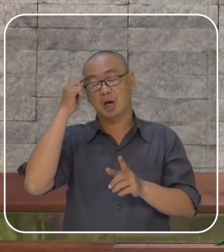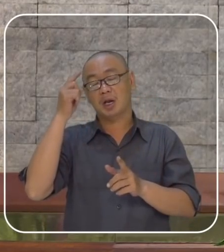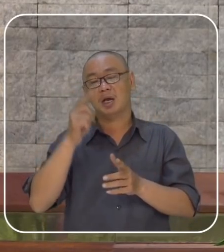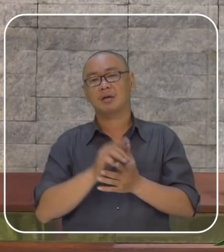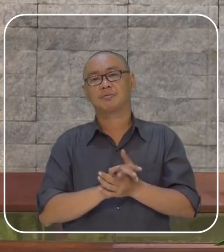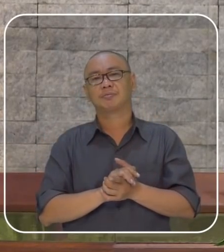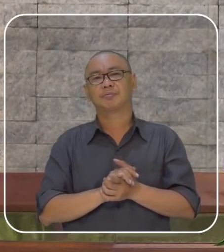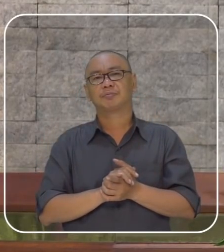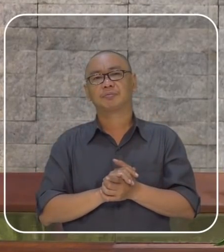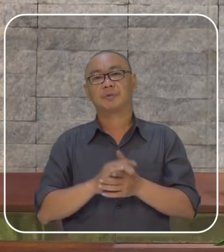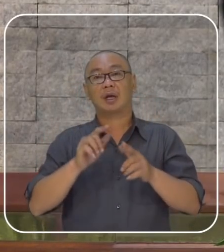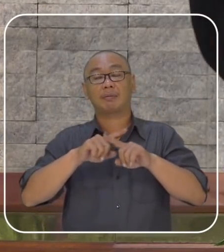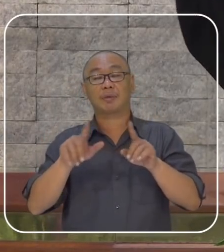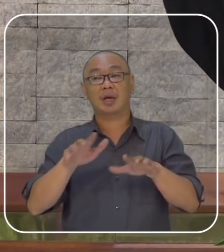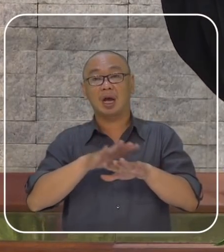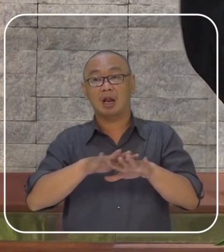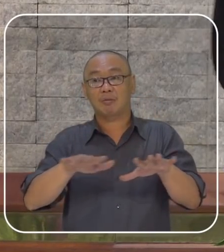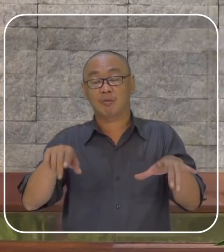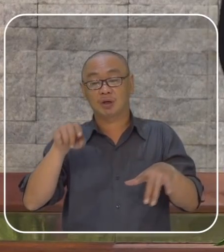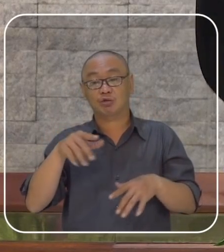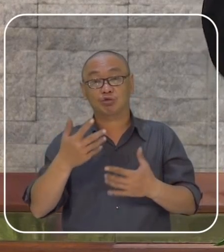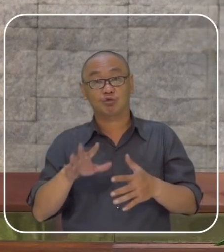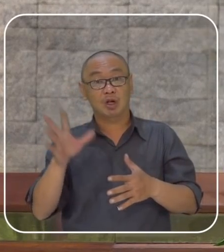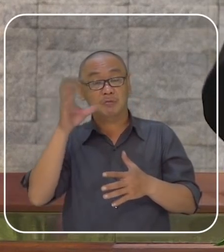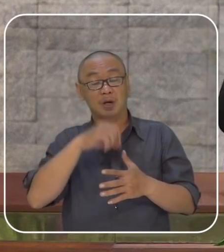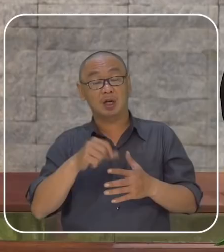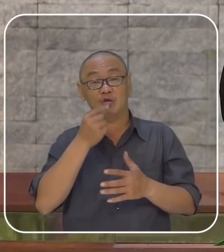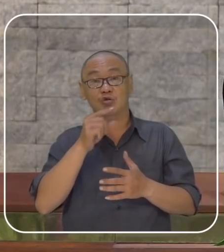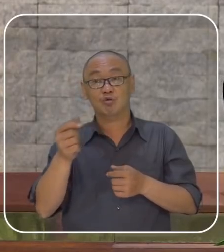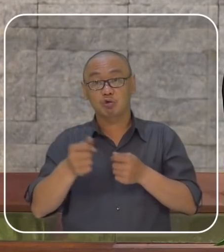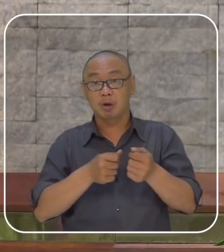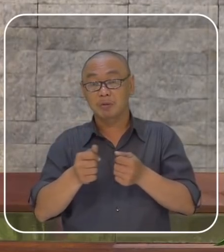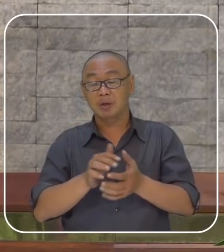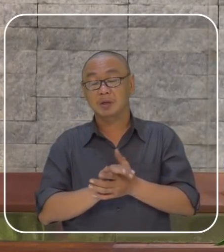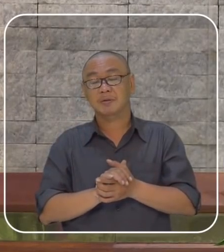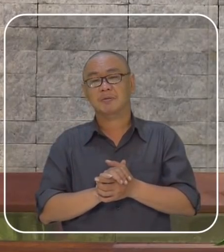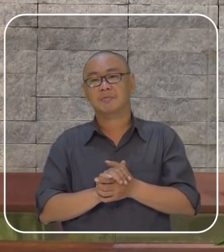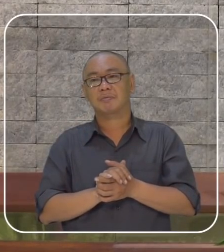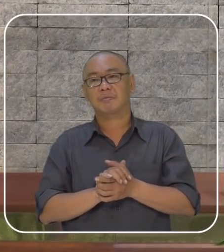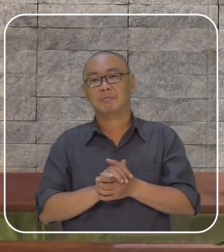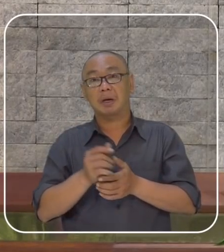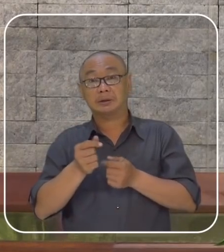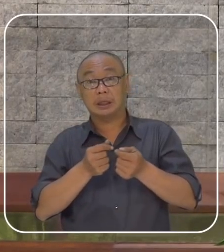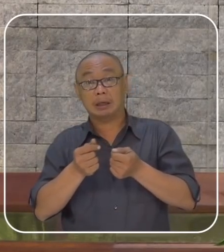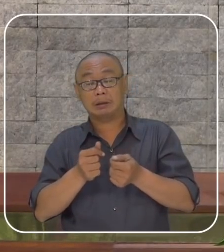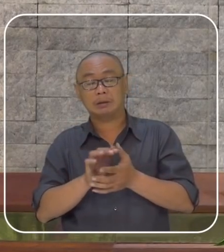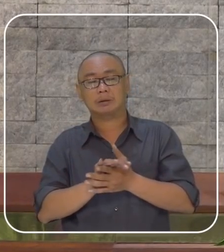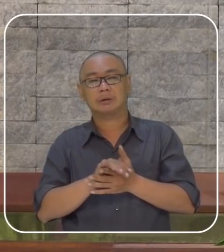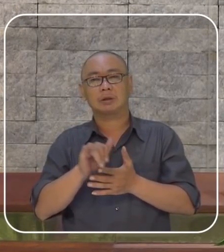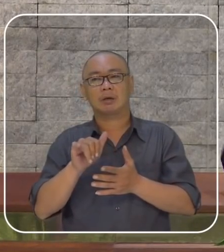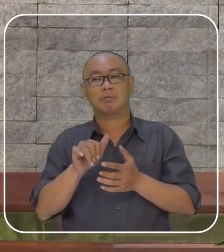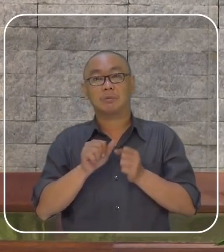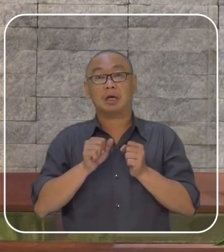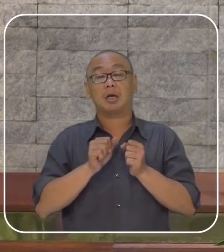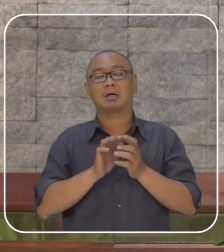ya. Tetapi ketika halaman itu sudah dipakai untuk jual beli, pasar yang